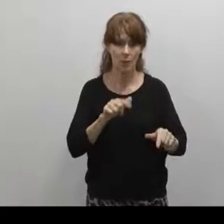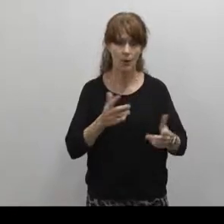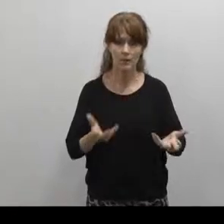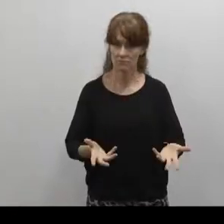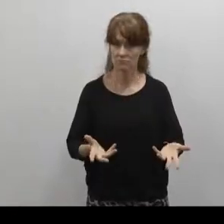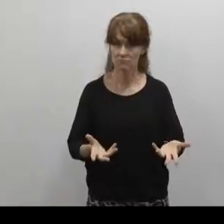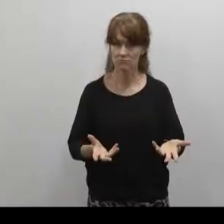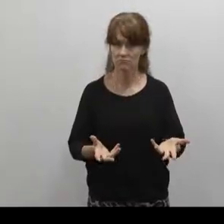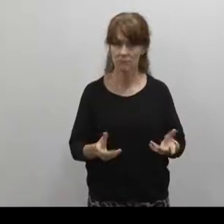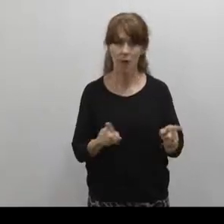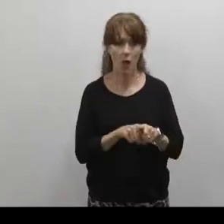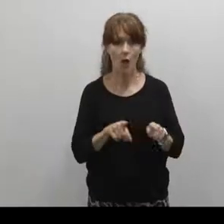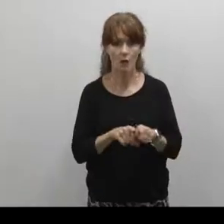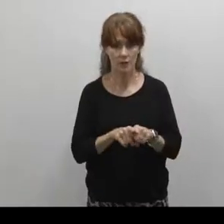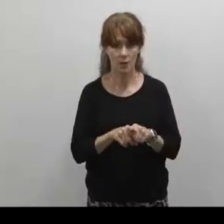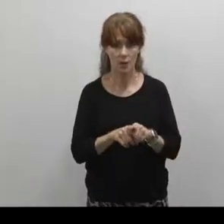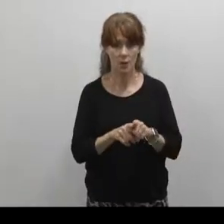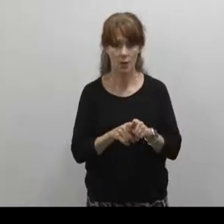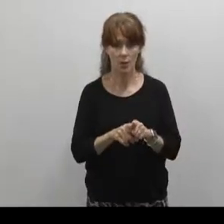một nửa biệt mình